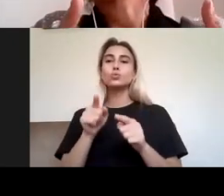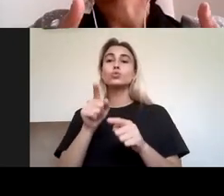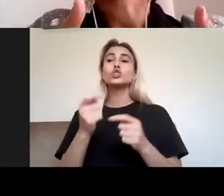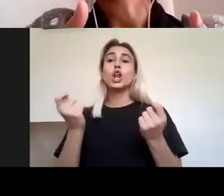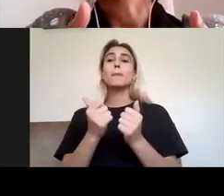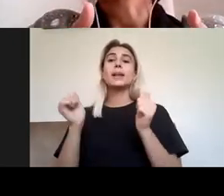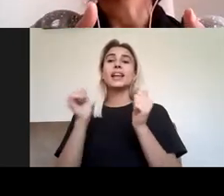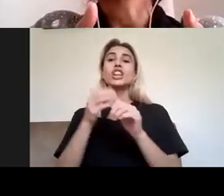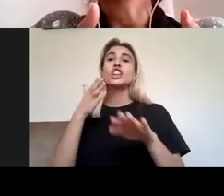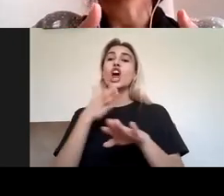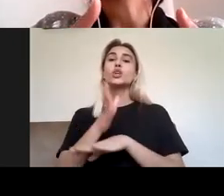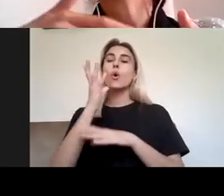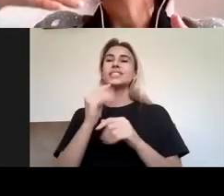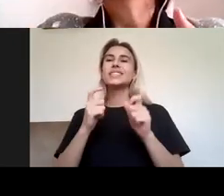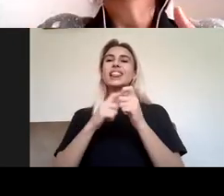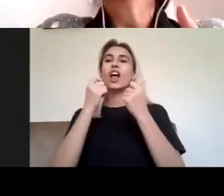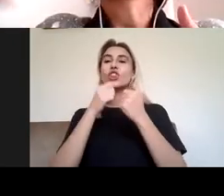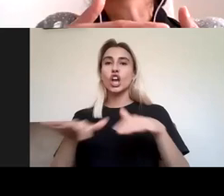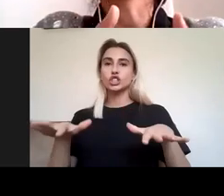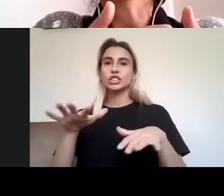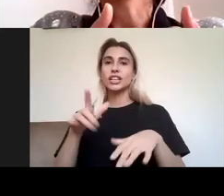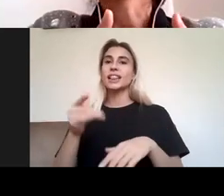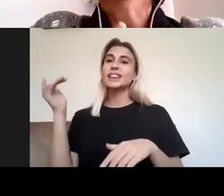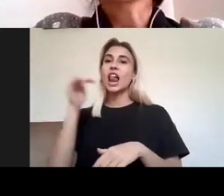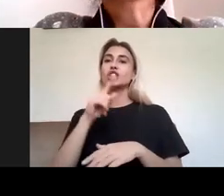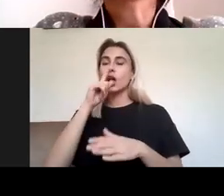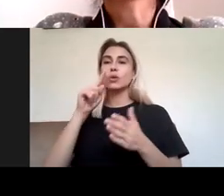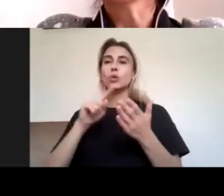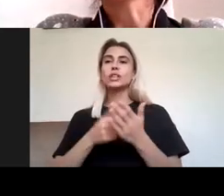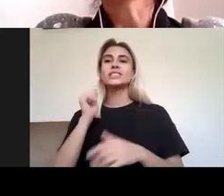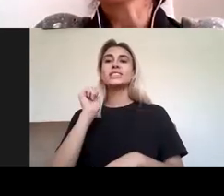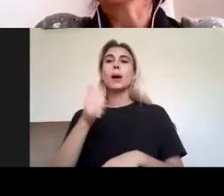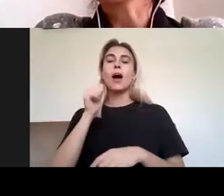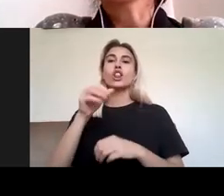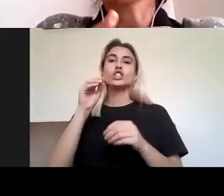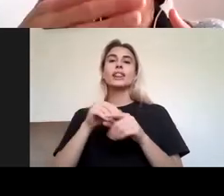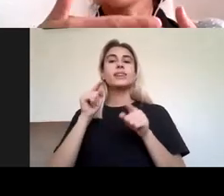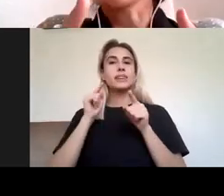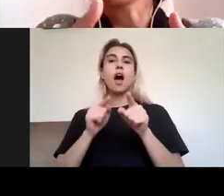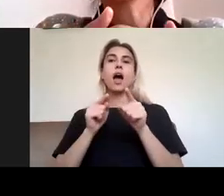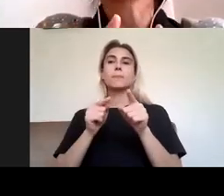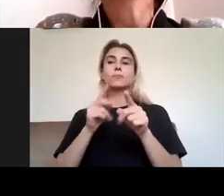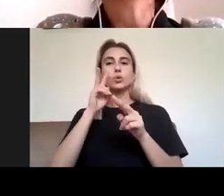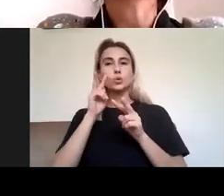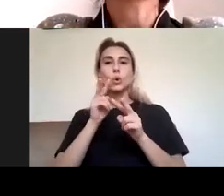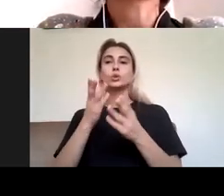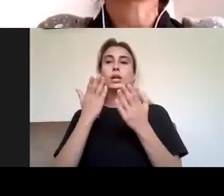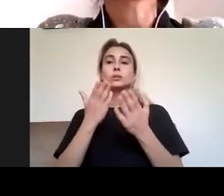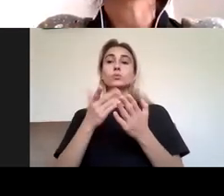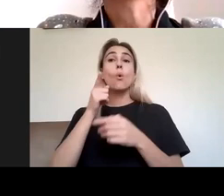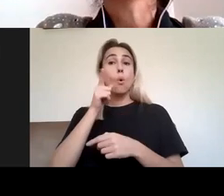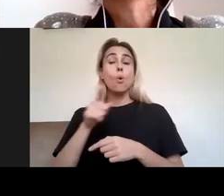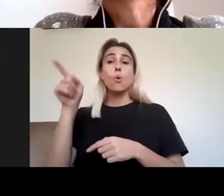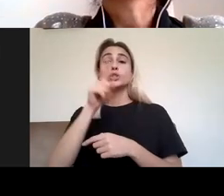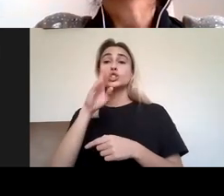beraber gerçekleşecek olan stratejilerin de geleceği noktaları zaman içinde de takip edeceğiz ve göreceğiz. Çünkü onların da ciddi